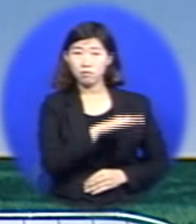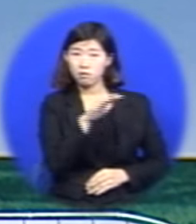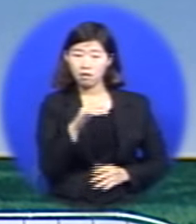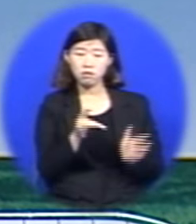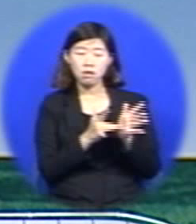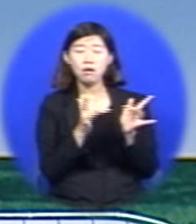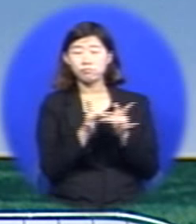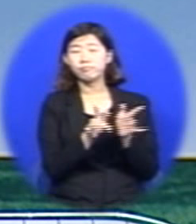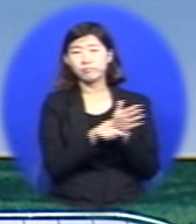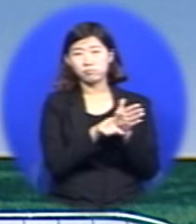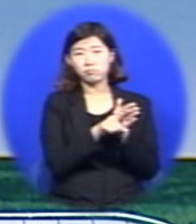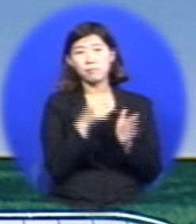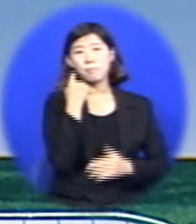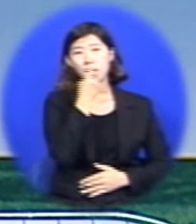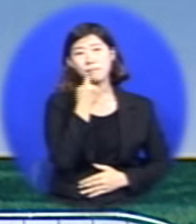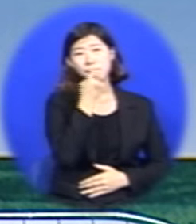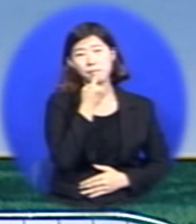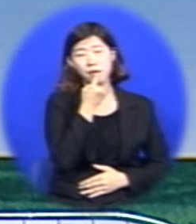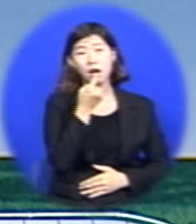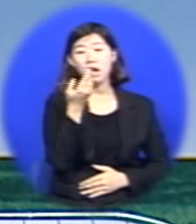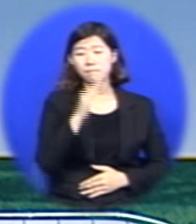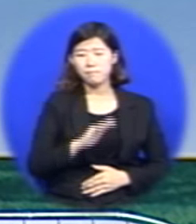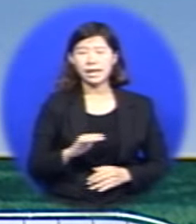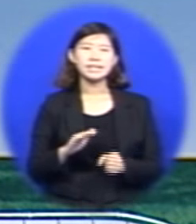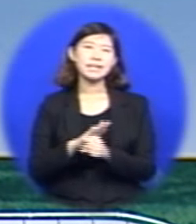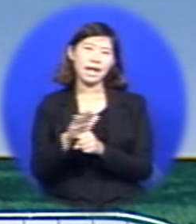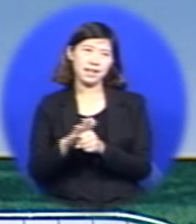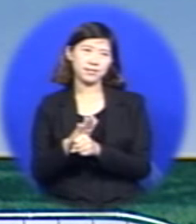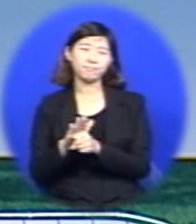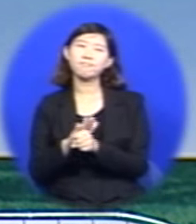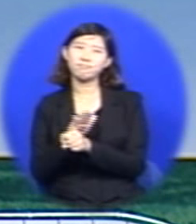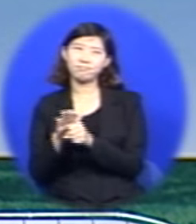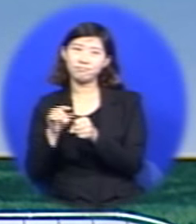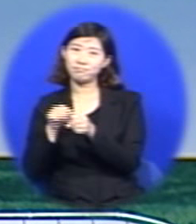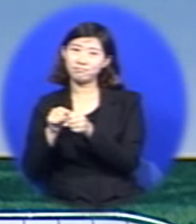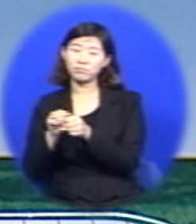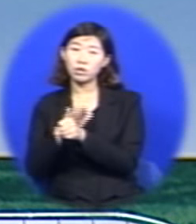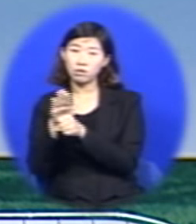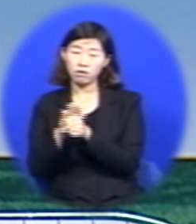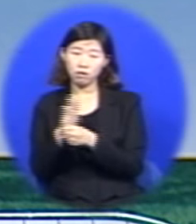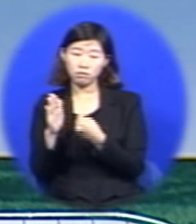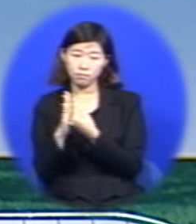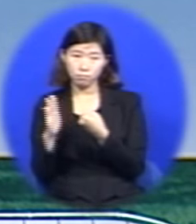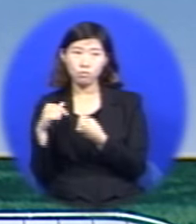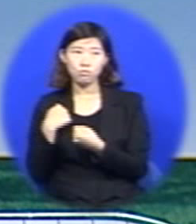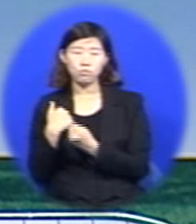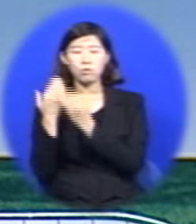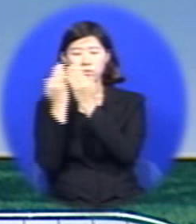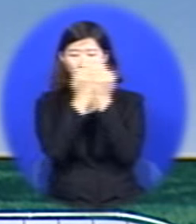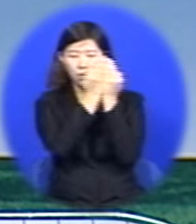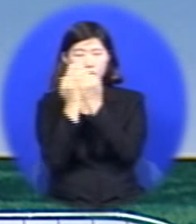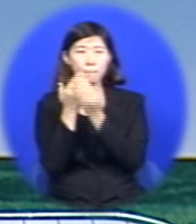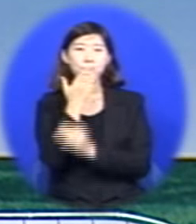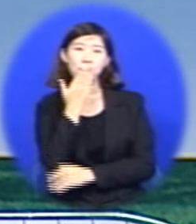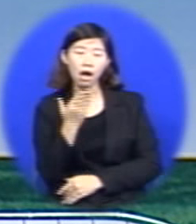사랑이라고 하는 이름으로 우리가 서로 사랑하니까 동거할 수 있다고 생각하는 친구들이 있는 것